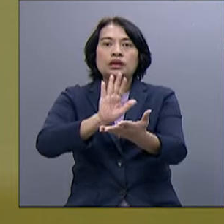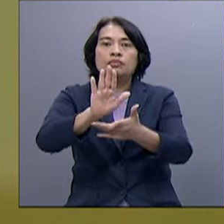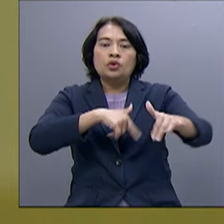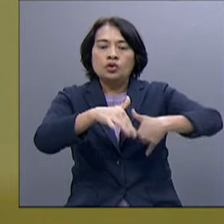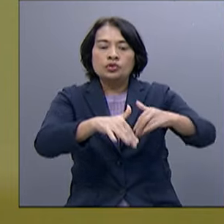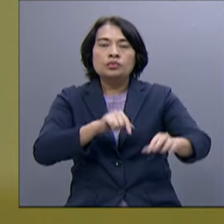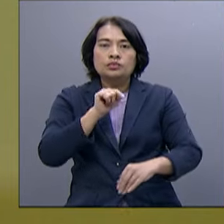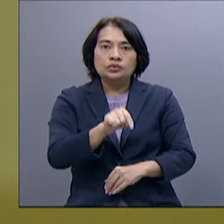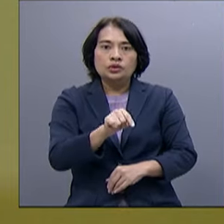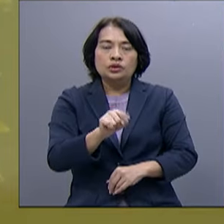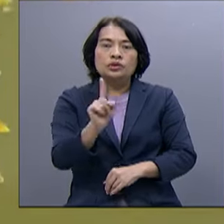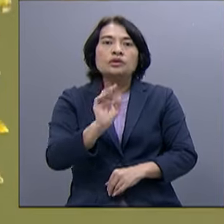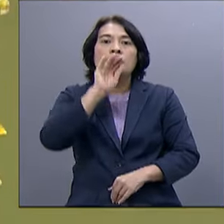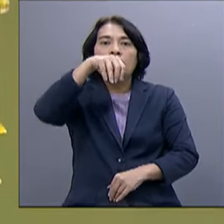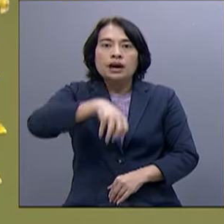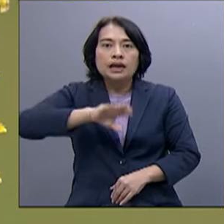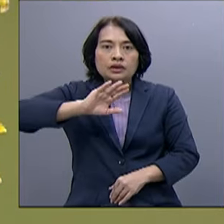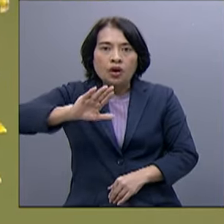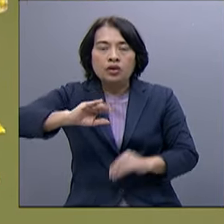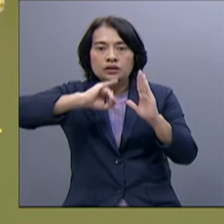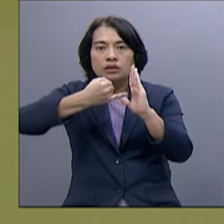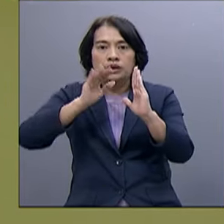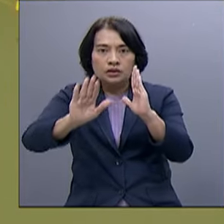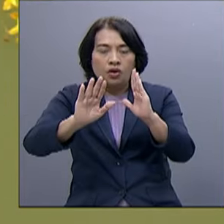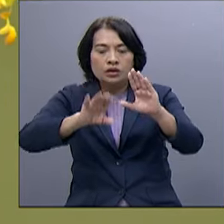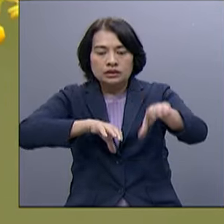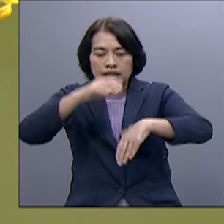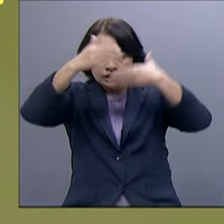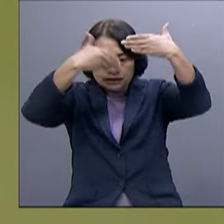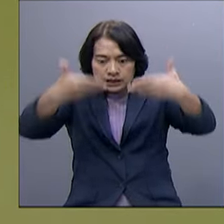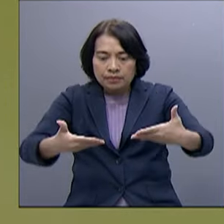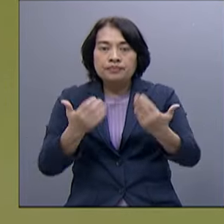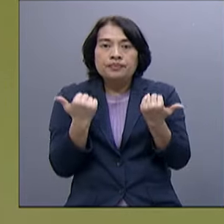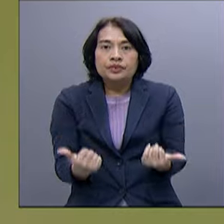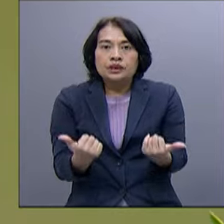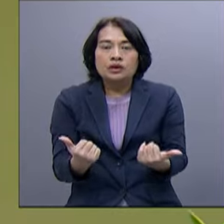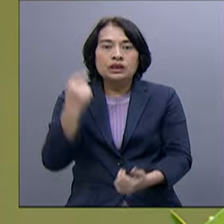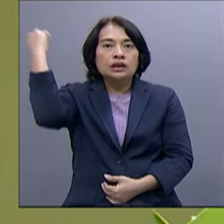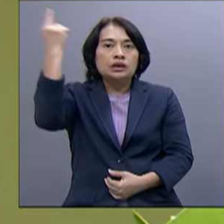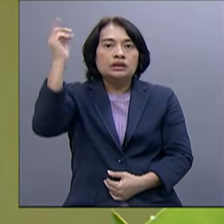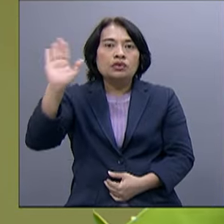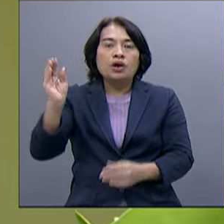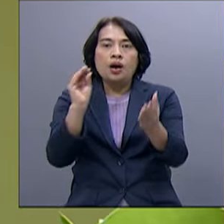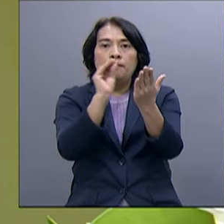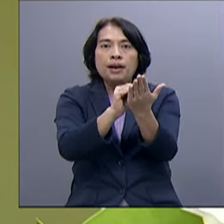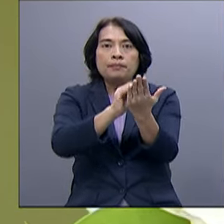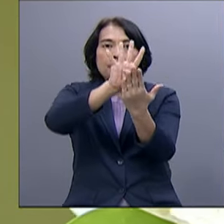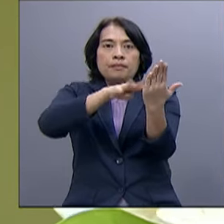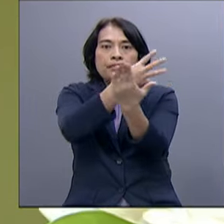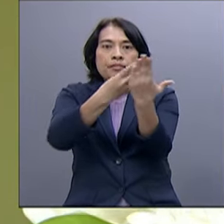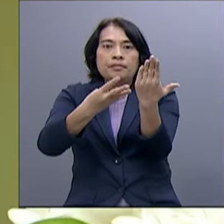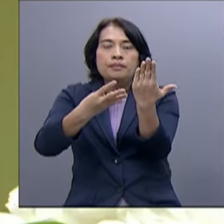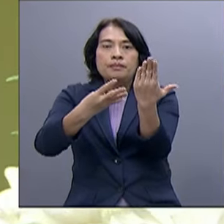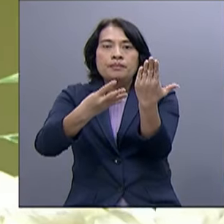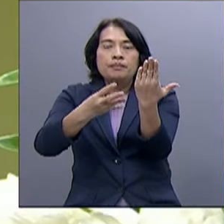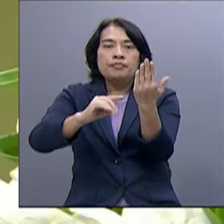งานในระดับเทศบาลระดับจังหวัดแล้วก็จนปัจจุบันนี้เนี่ยก็อยู่ในปฏิทินการท่องเที่ยวของททนะครับทางจังหวัดสระบุรีเนี่ยและท